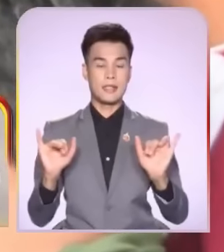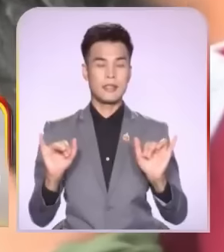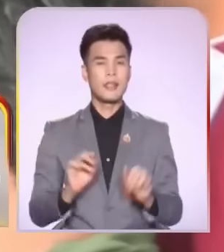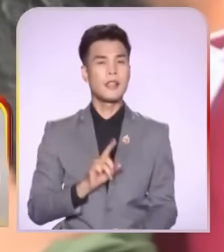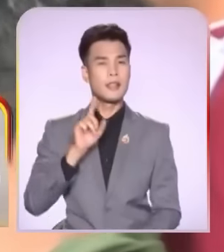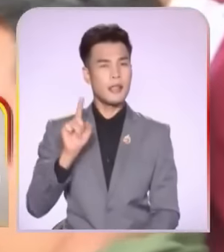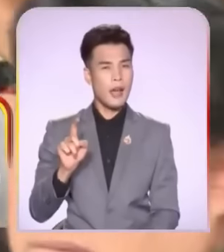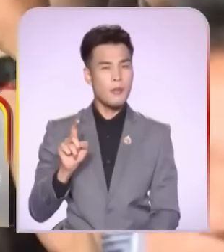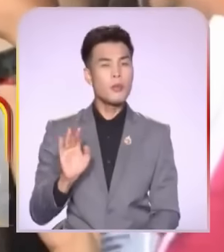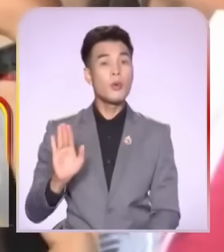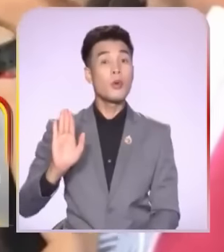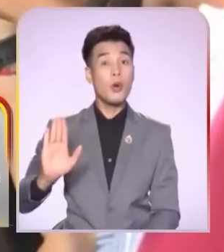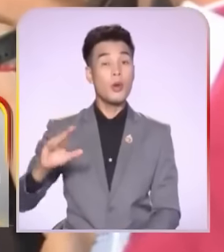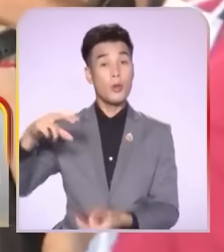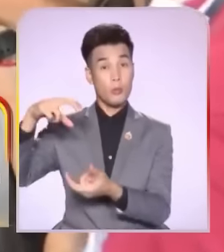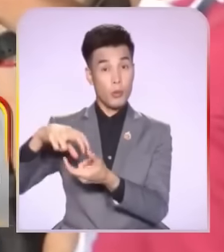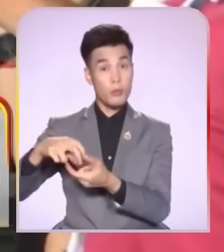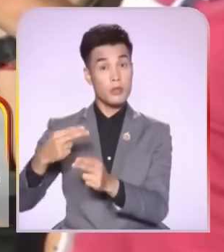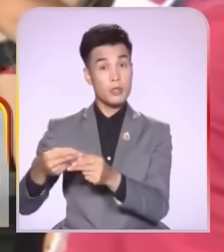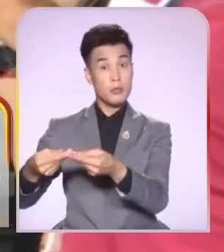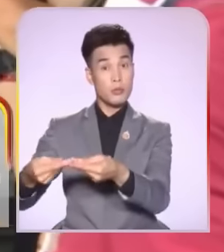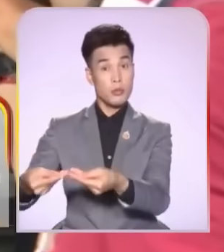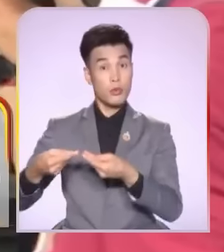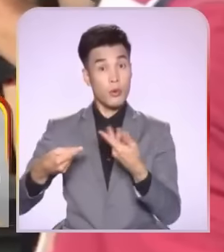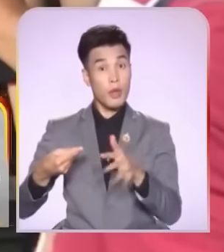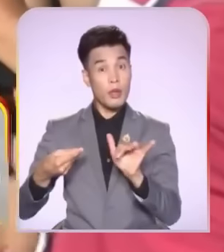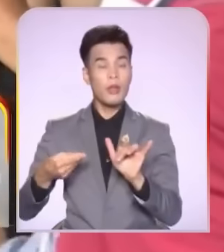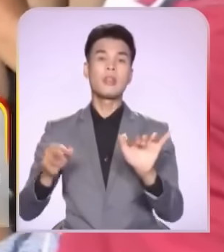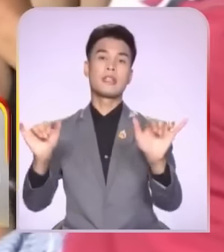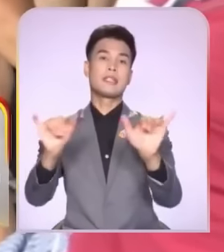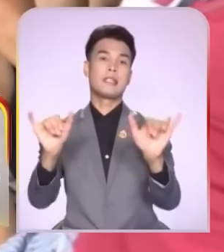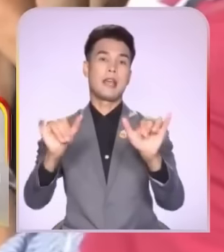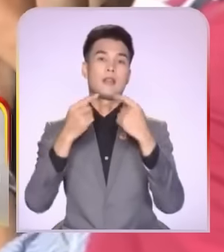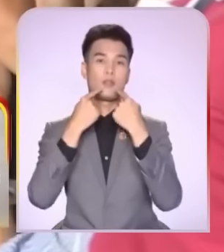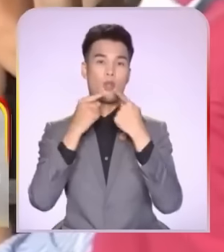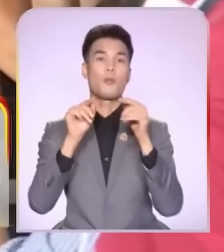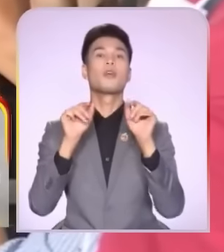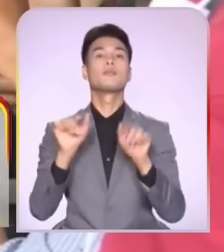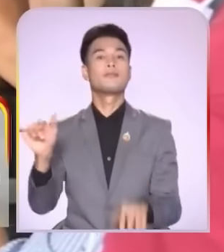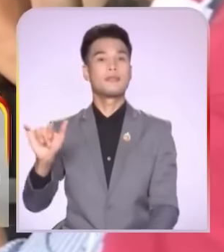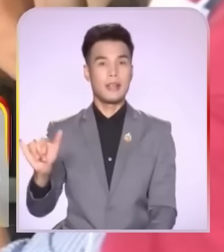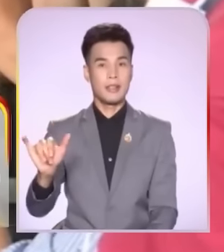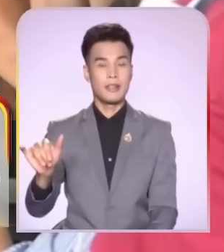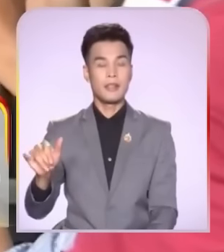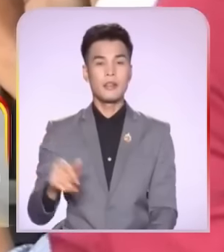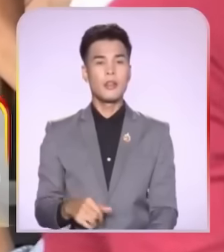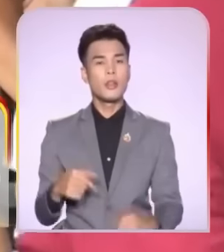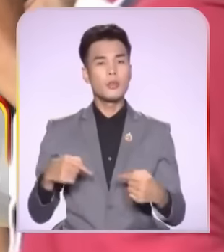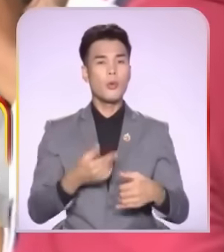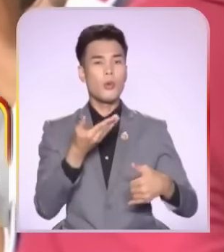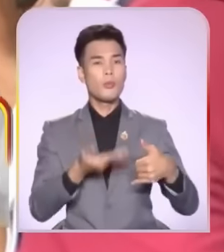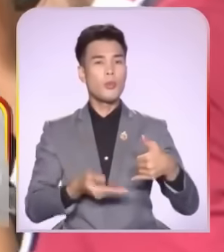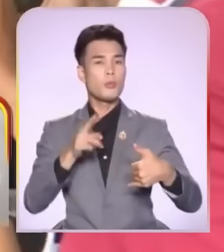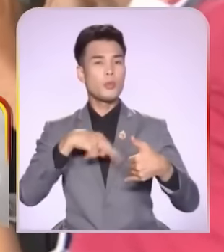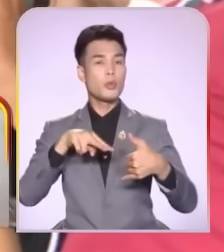ามต่อแล้วพรรคพลังประชารัฐส่งมาหรือยังคะยังไม่ได้ส่งมาตอบแบบนี้ส่วนเรื่องของการตรวจสอบคุณสมบัติเนี่ยหน้า